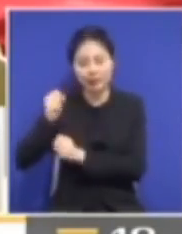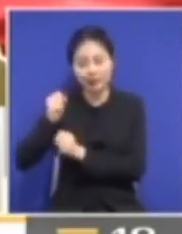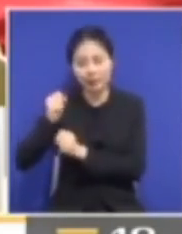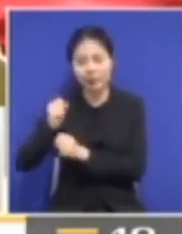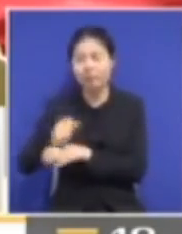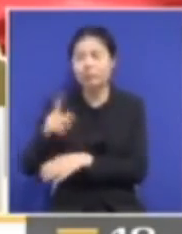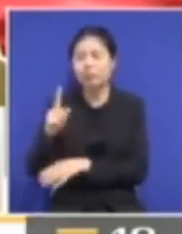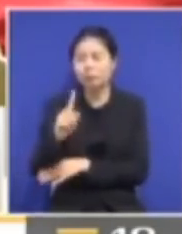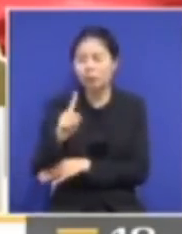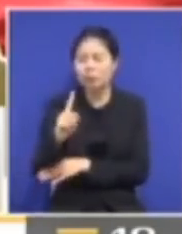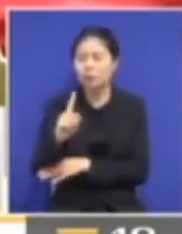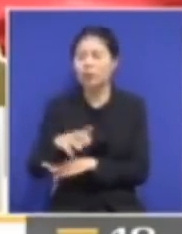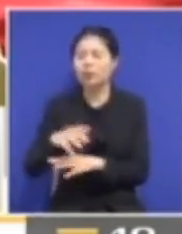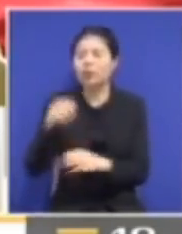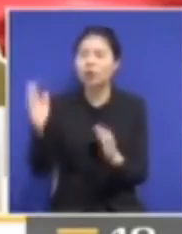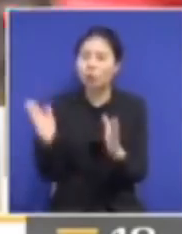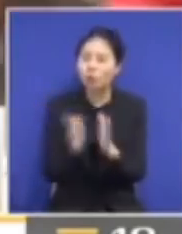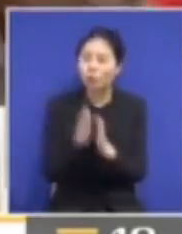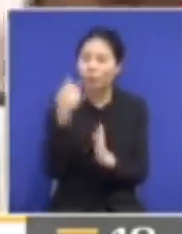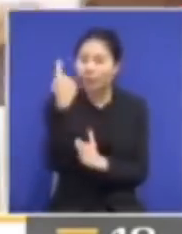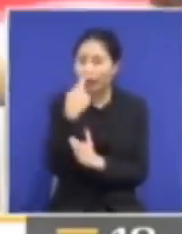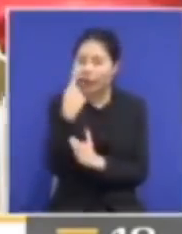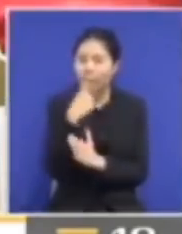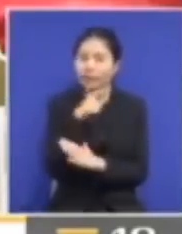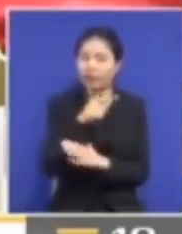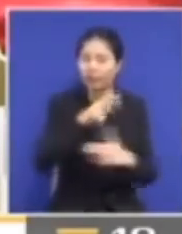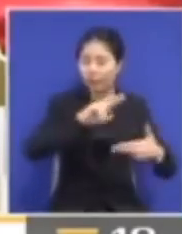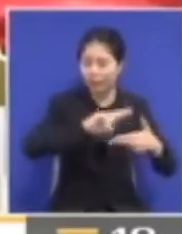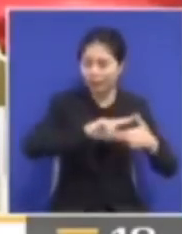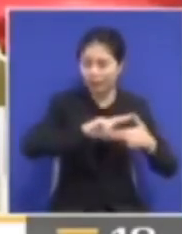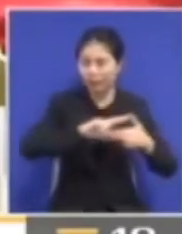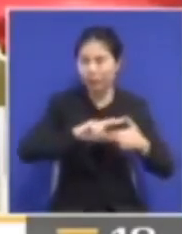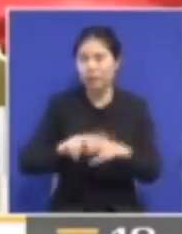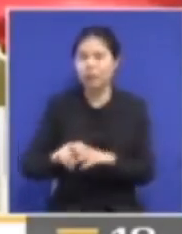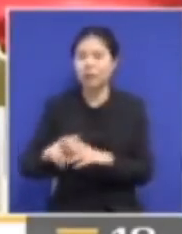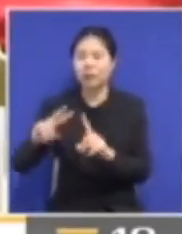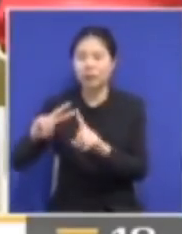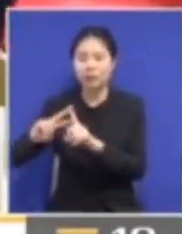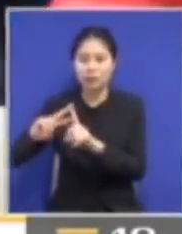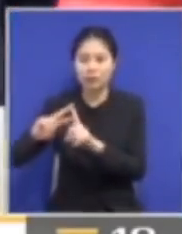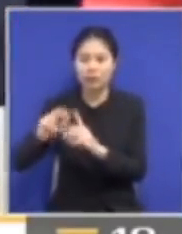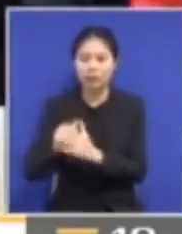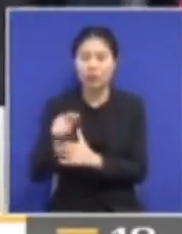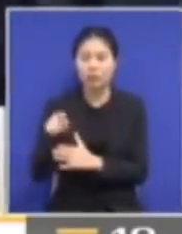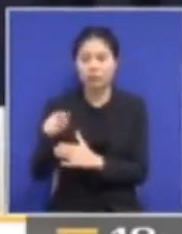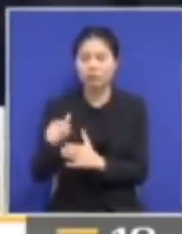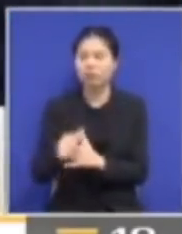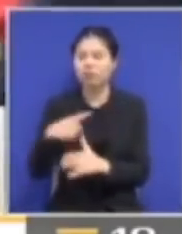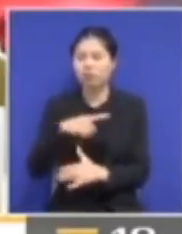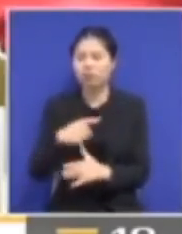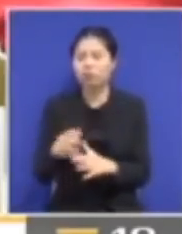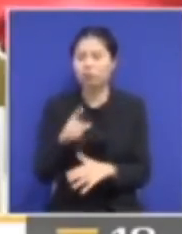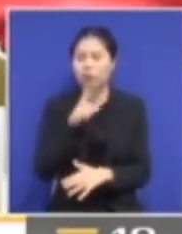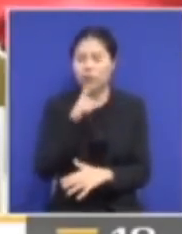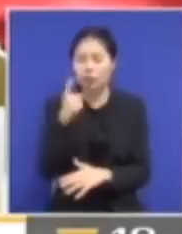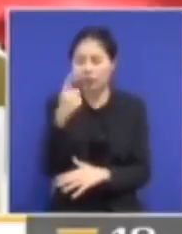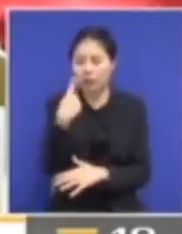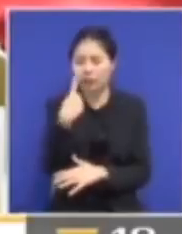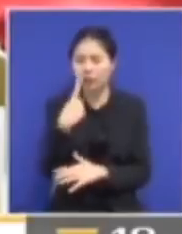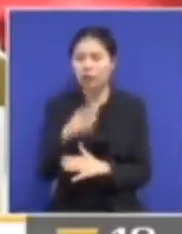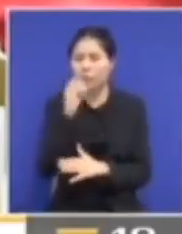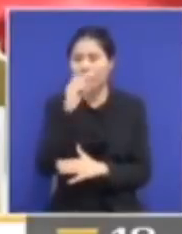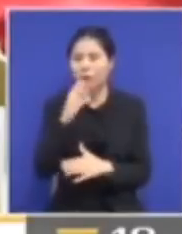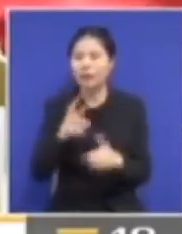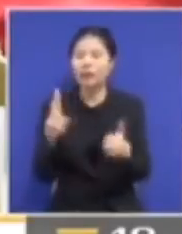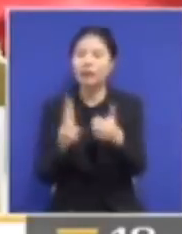ที่บ้านนะครับบอกให้ผมเลย310คนคนละ30 300ให้เป็นรองนายกด้วยคุมตำรวจด้ว